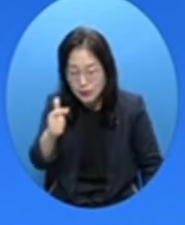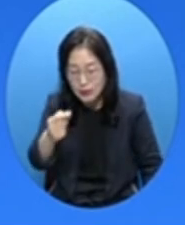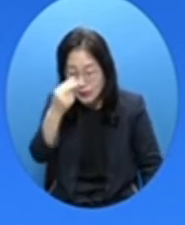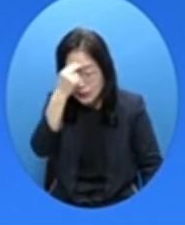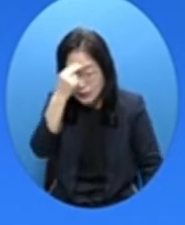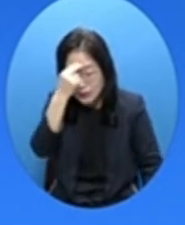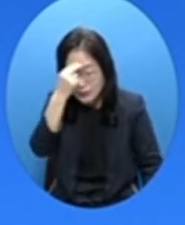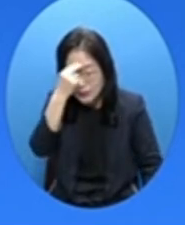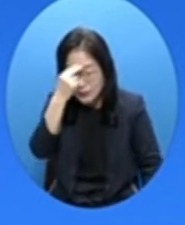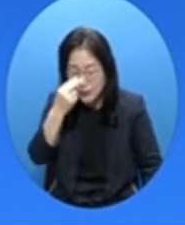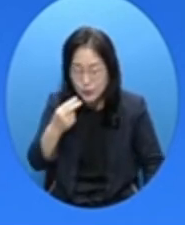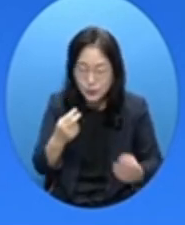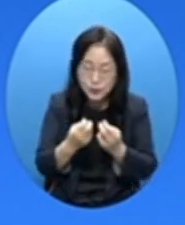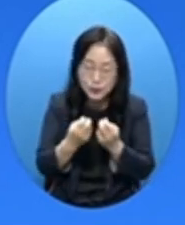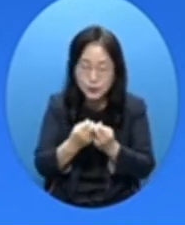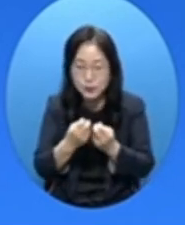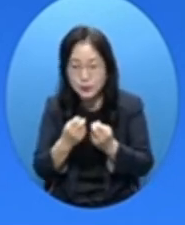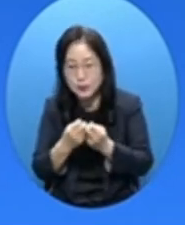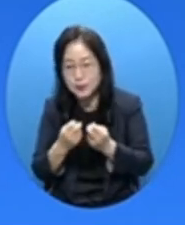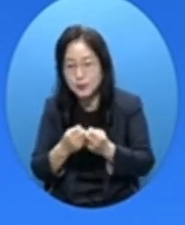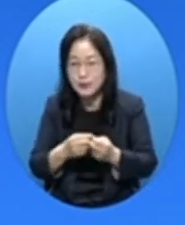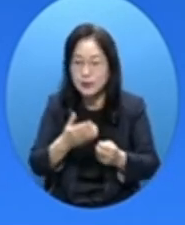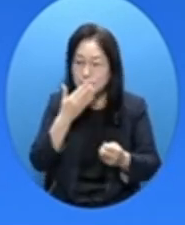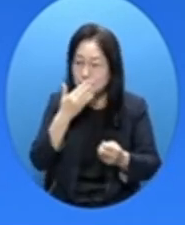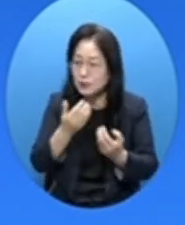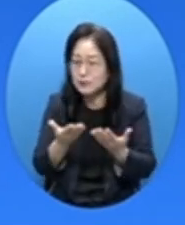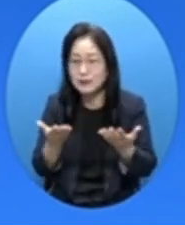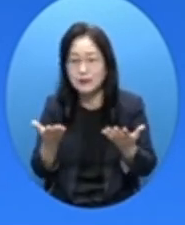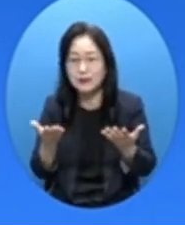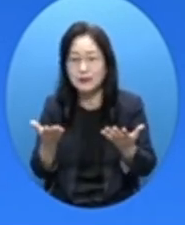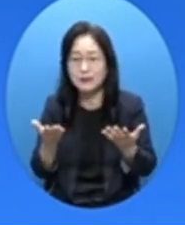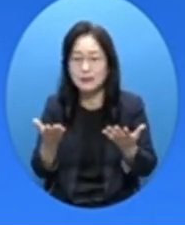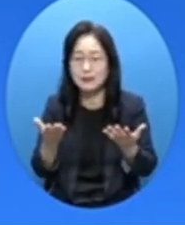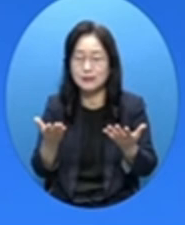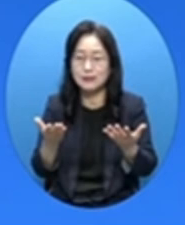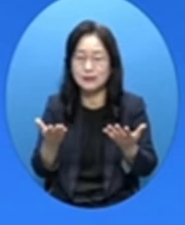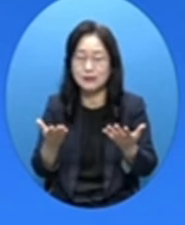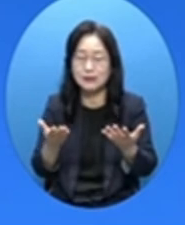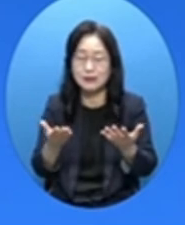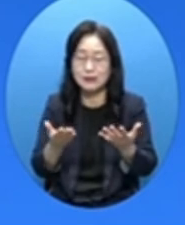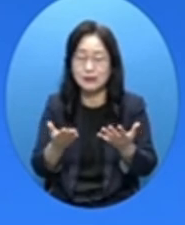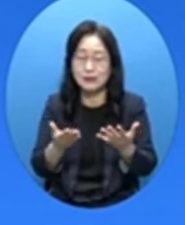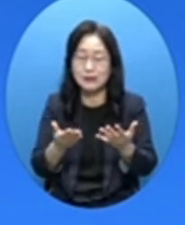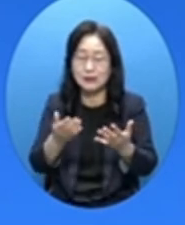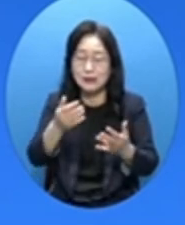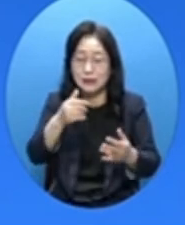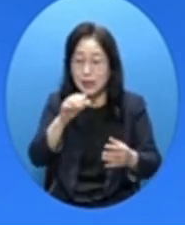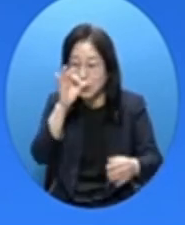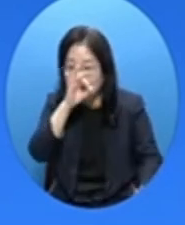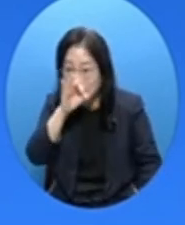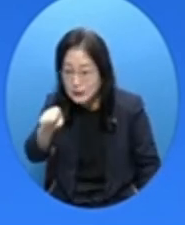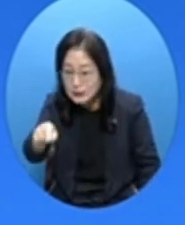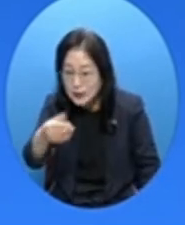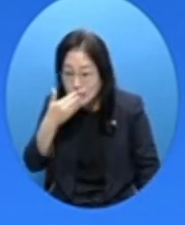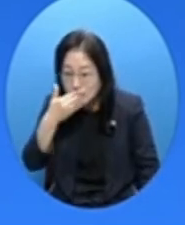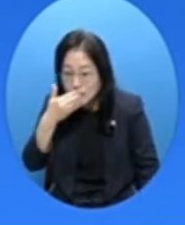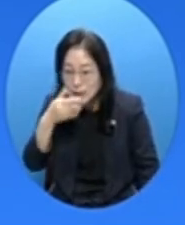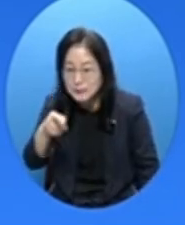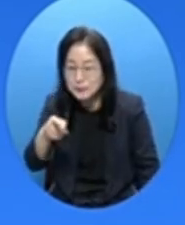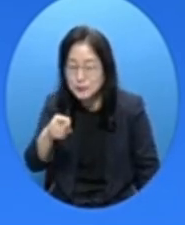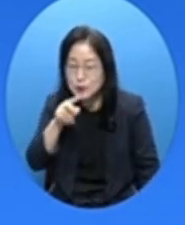어떻게 살아갈까를 걱정하게 됐습니다 먹을 것이 없어서 그는 돼지가 먹는